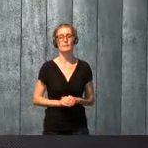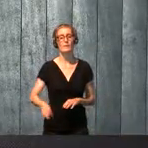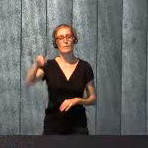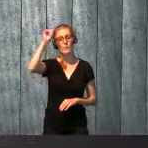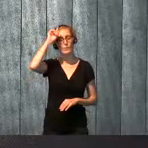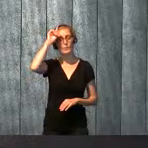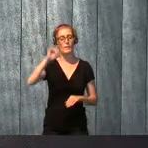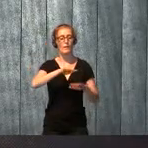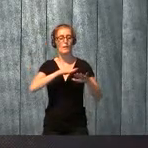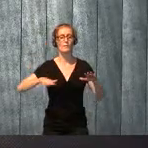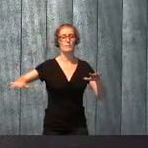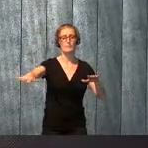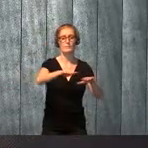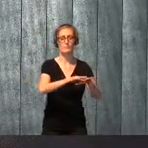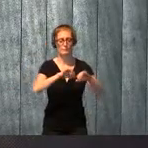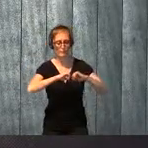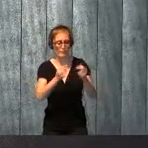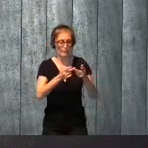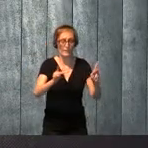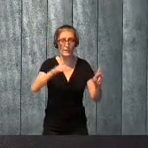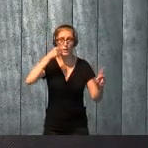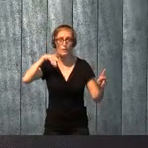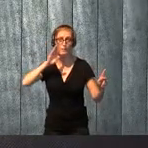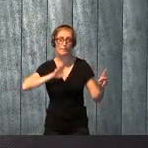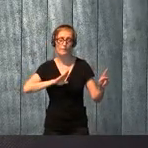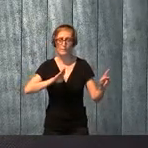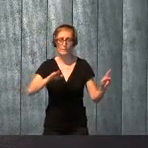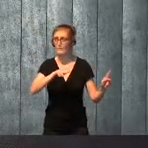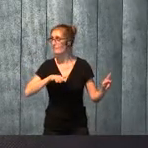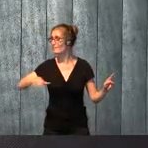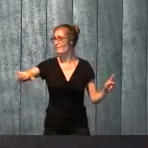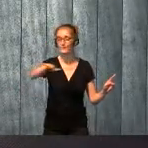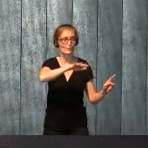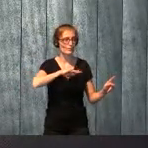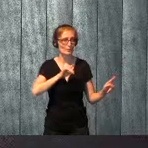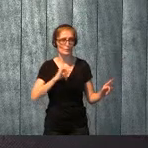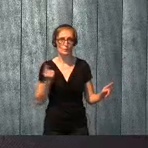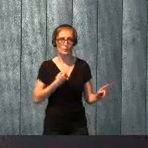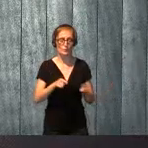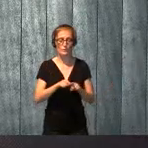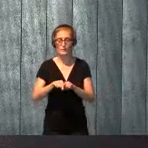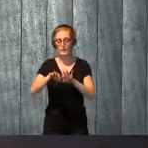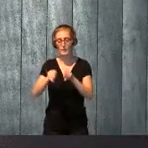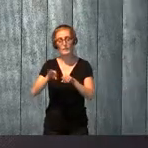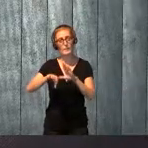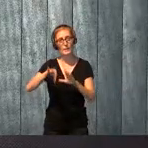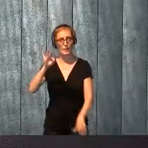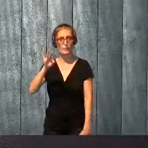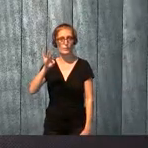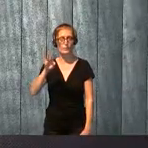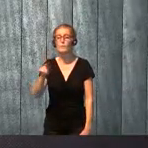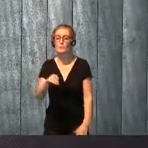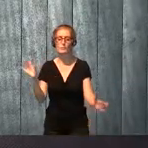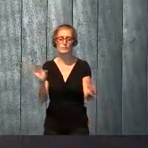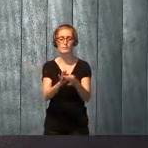l'environnement, c'est la ville, ce sont les hommes, ce sont les femmes, c'est nous tous, et ce sont les élus qui travaillent effectivement avec les